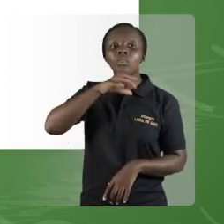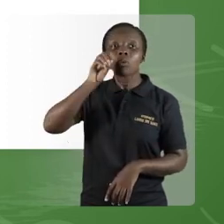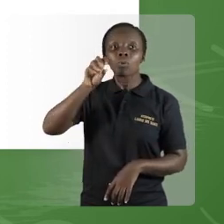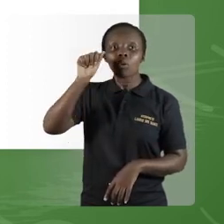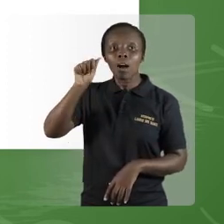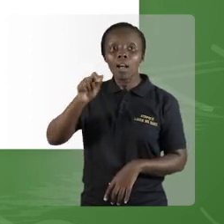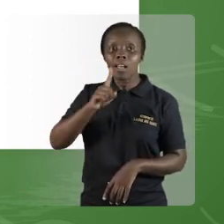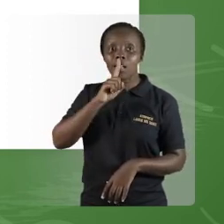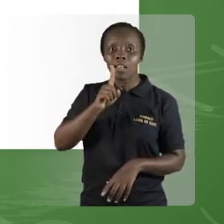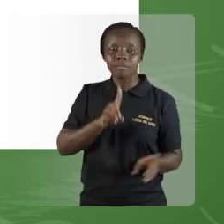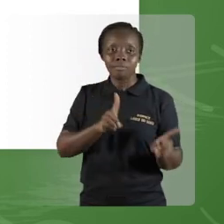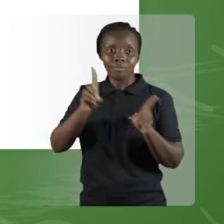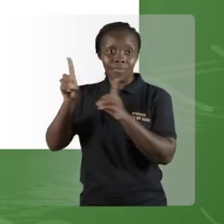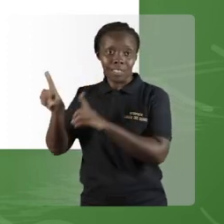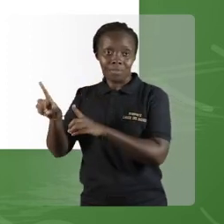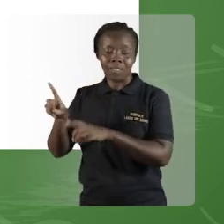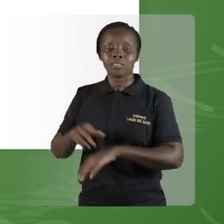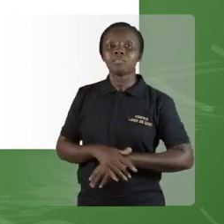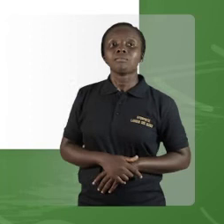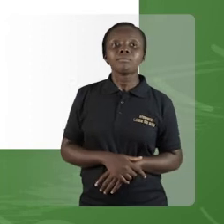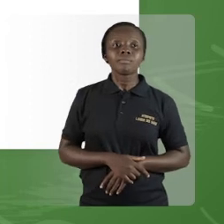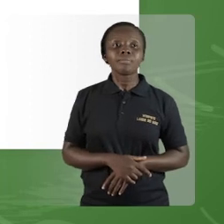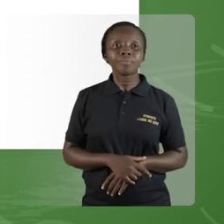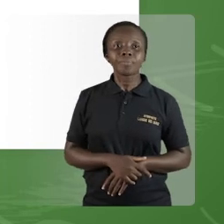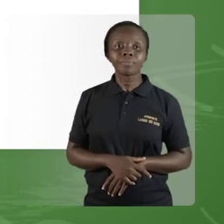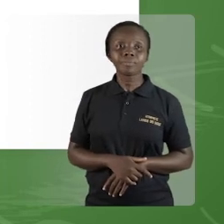Donc, la réponse à cette question, la tige OA est déviée.